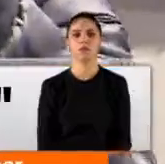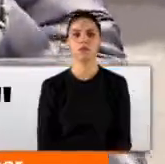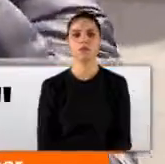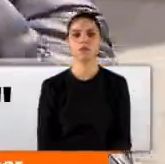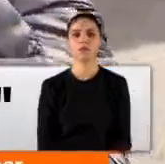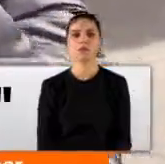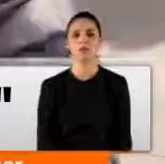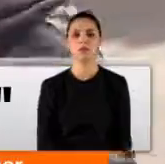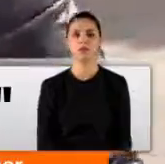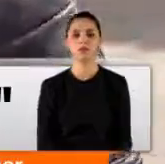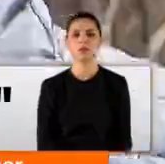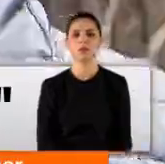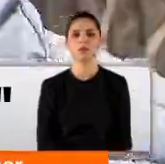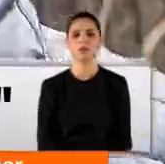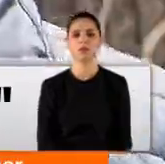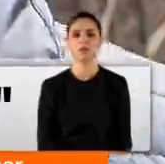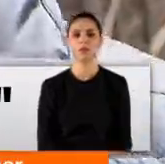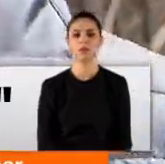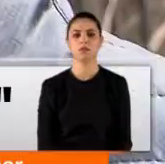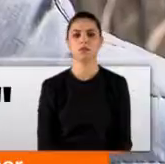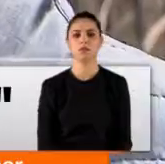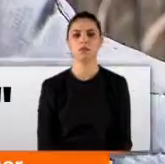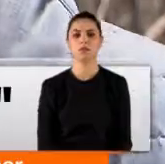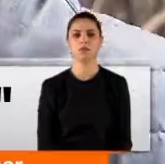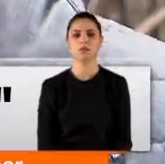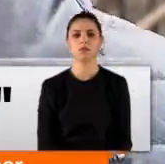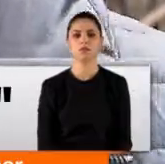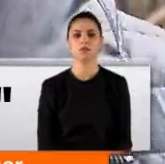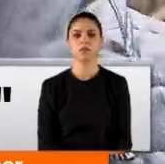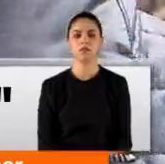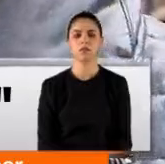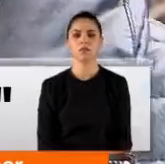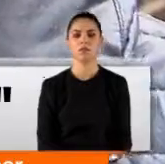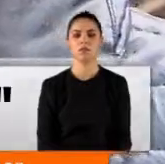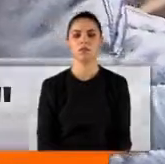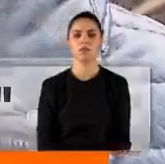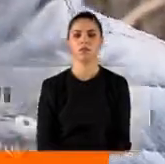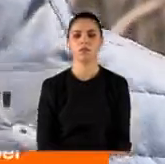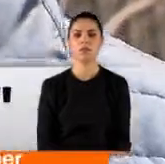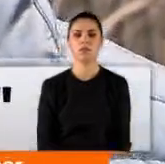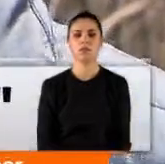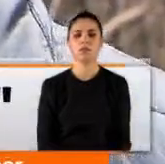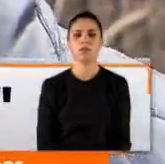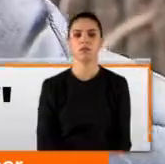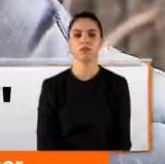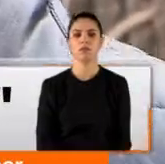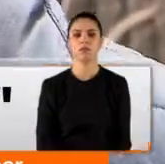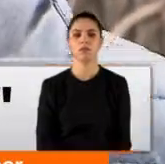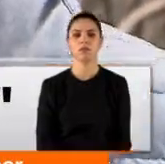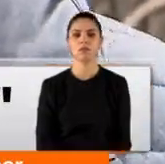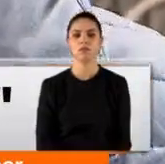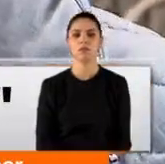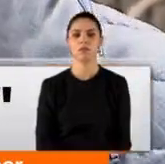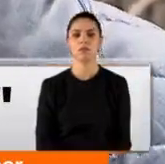orada. Sıvı esrar şişeleri bulundu. Engelli çocuğum var. Rahatsız eşim var. Rahatça aşağıya otoparka inemiyoruz.